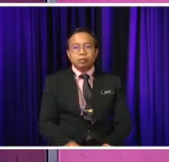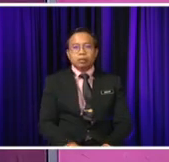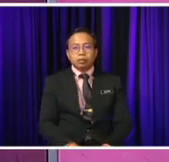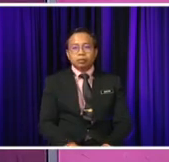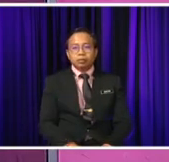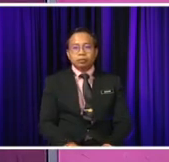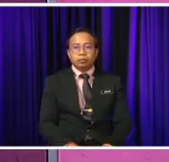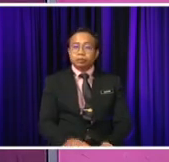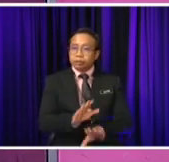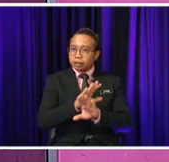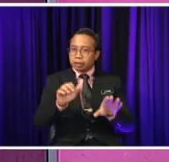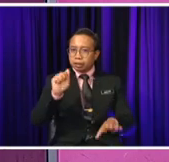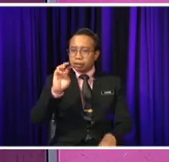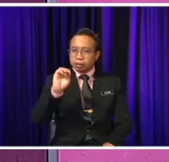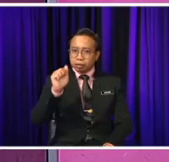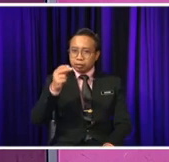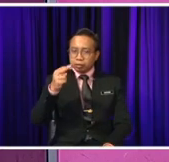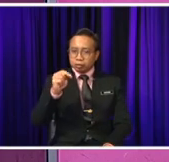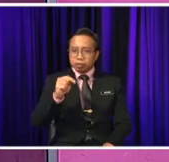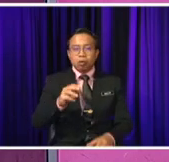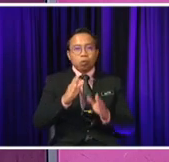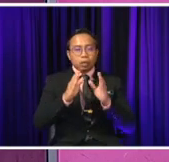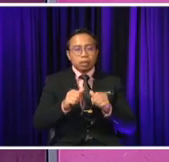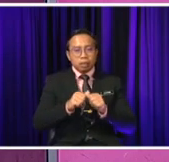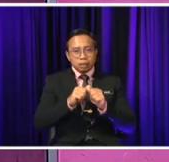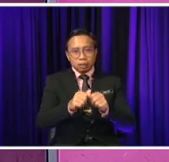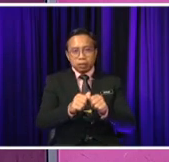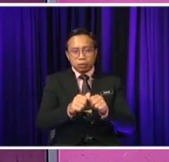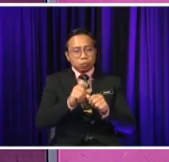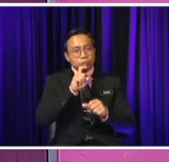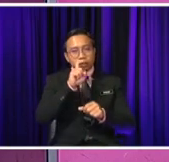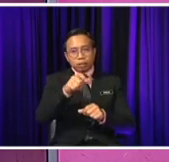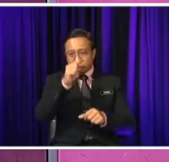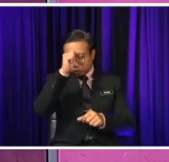tidak amanah itu orang yang tidak mengikut perintah Allah